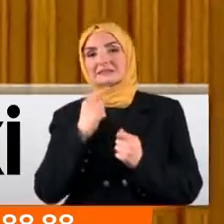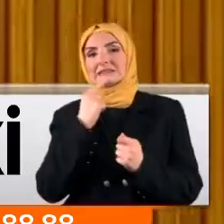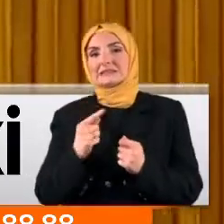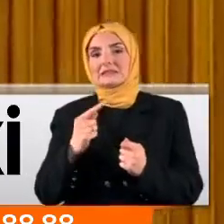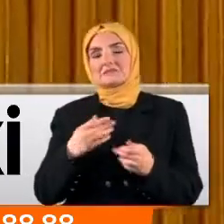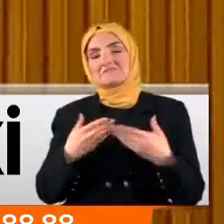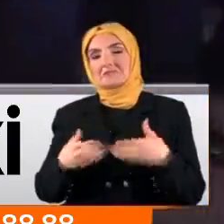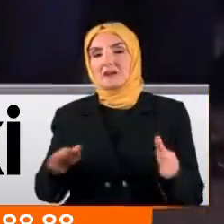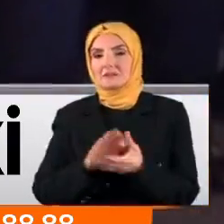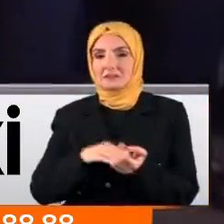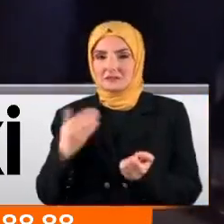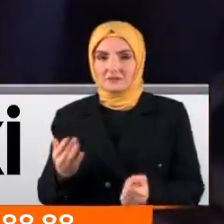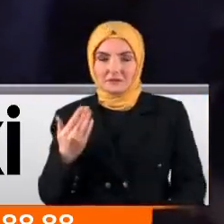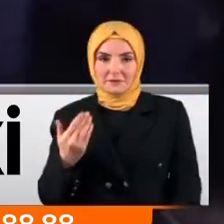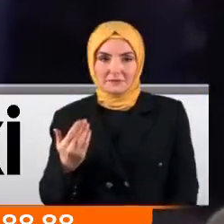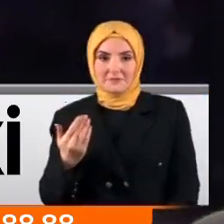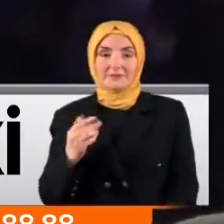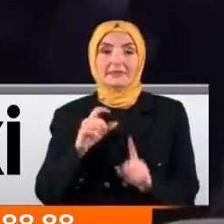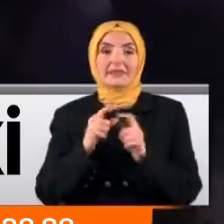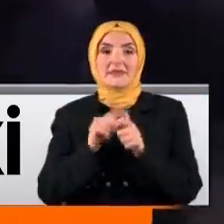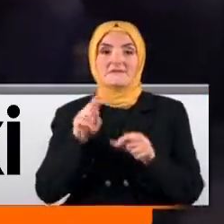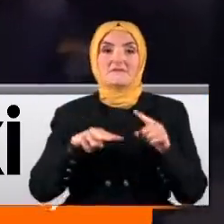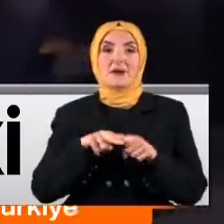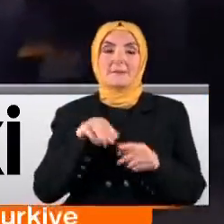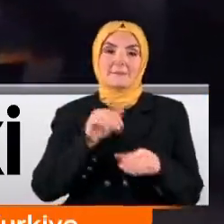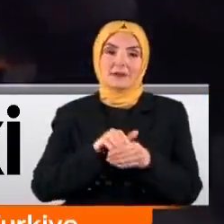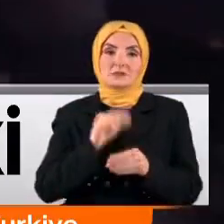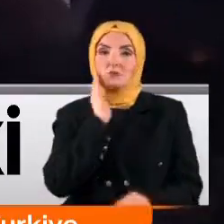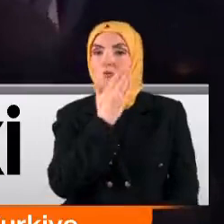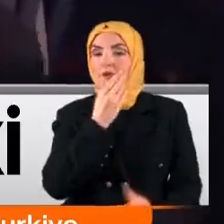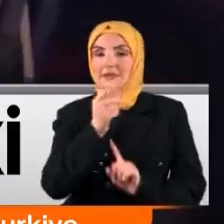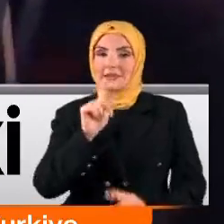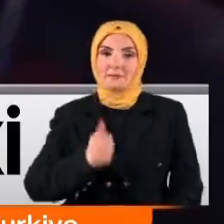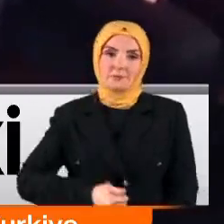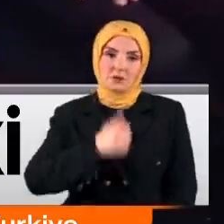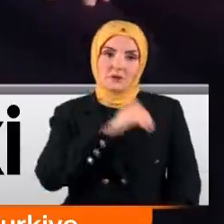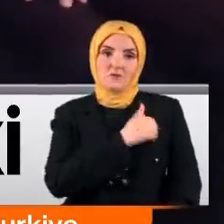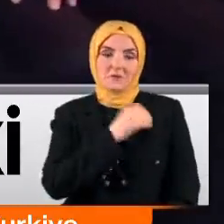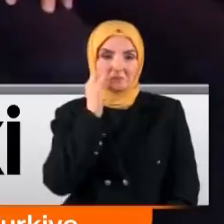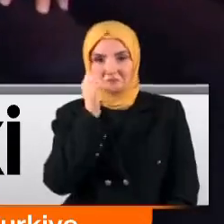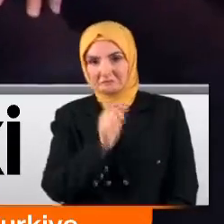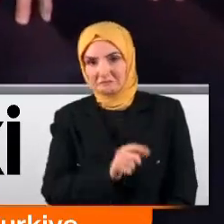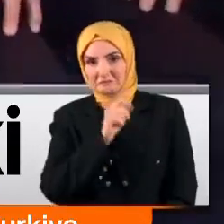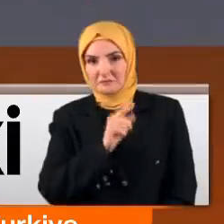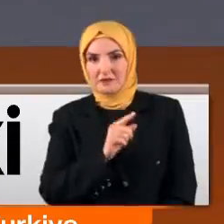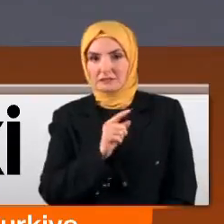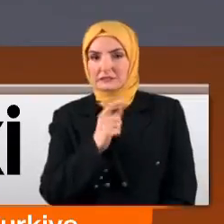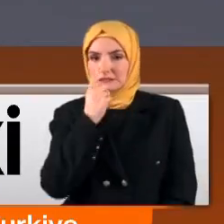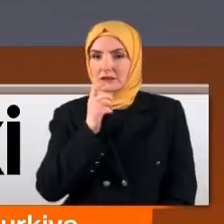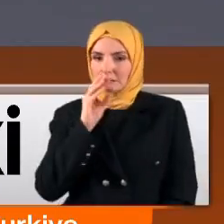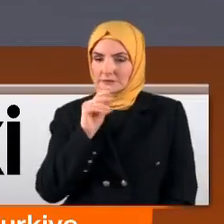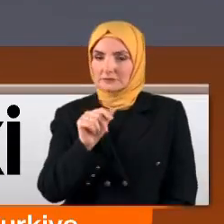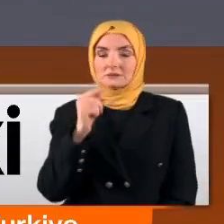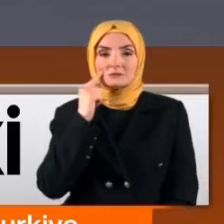Kemal geliyorum. Deva Partisi Tokat İl Başkanı Avukat Murat Kurnaz'sa zehir zemberek açıklamalar yaparak ayrıldı